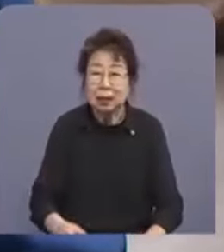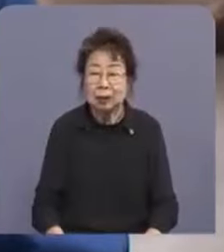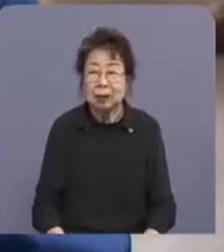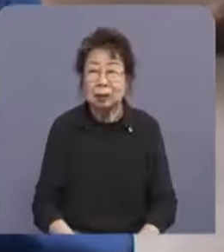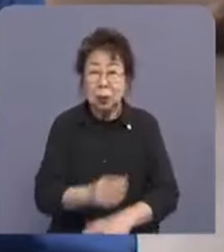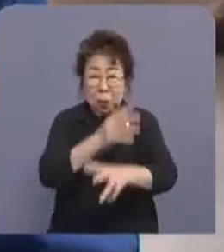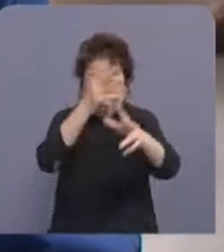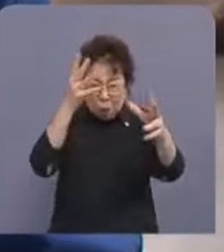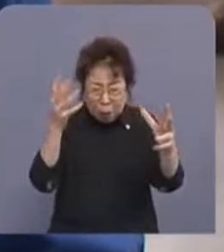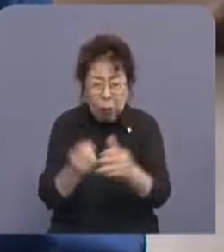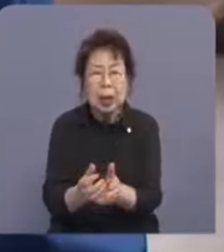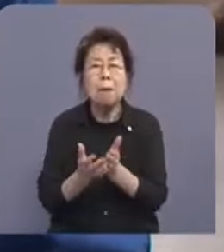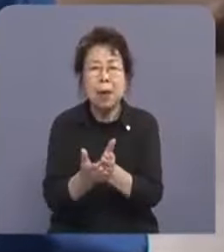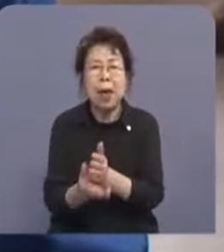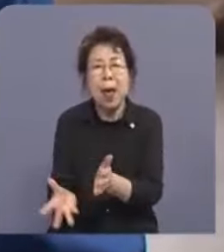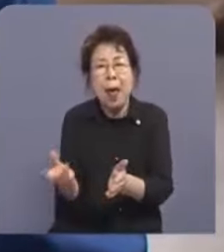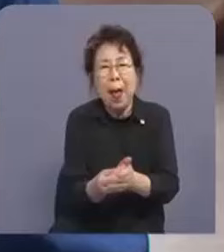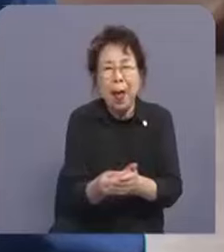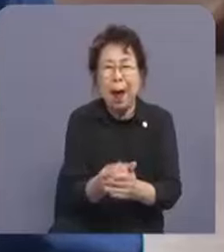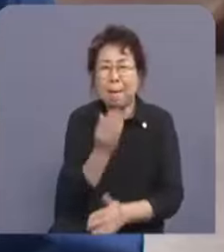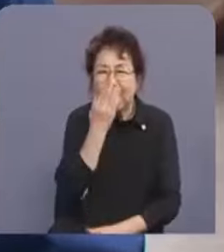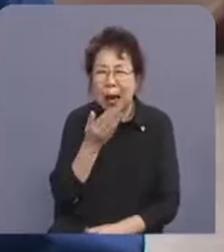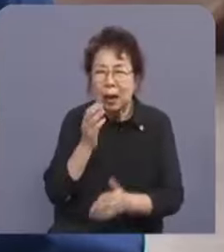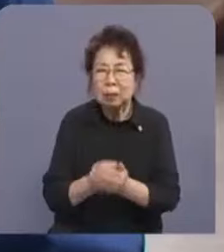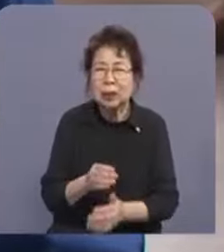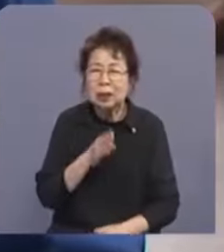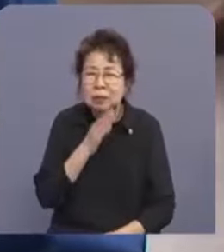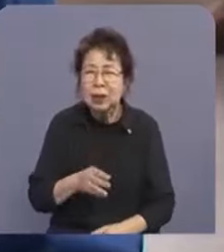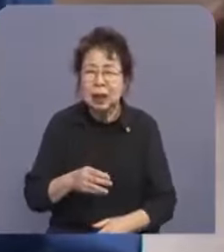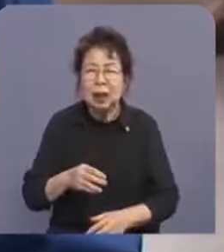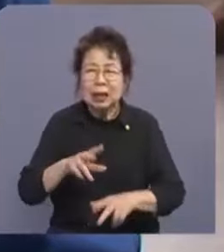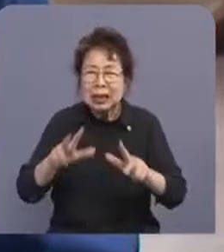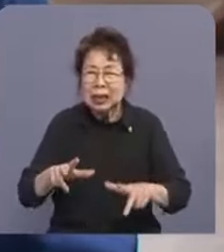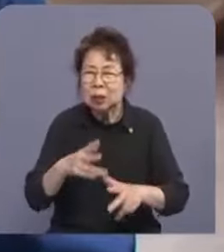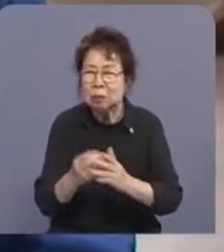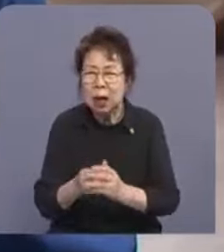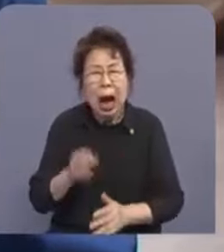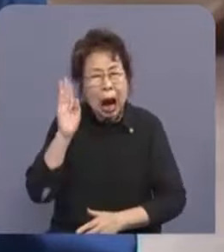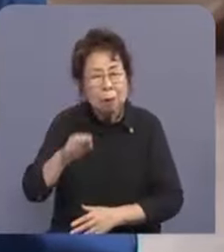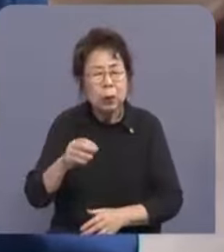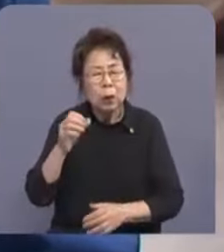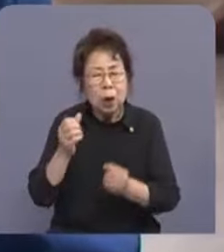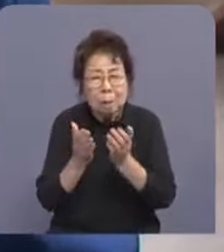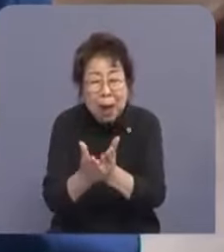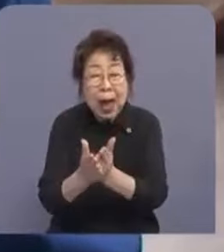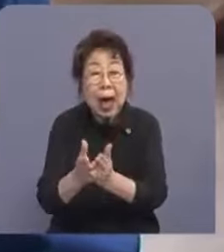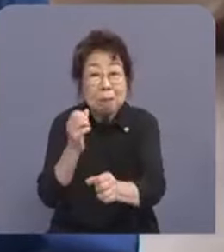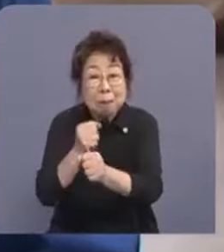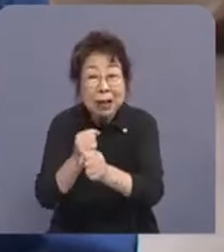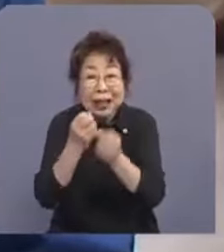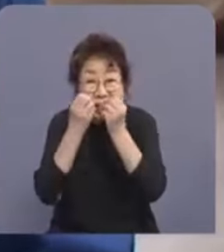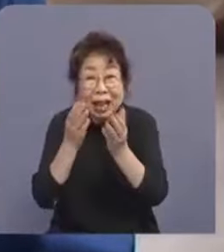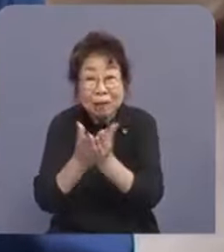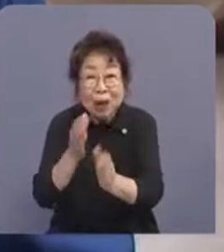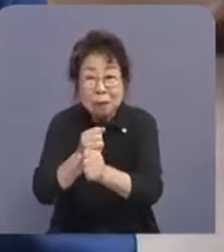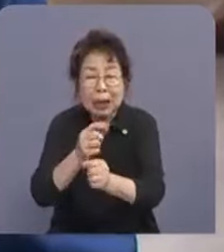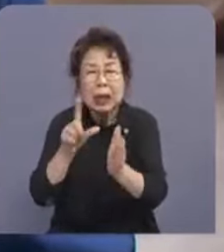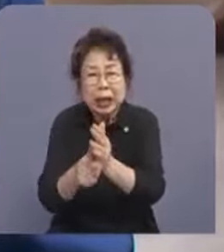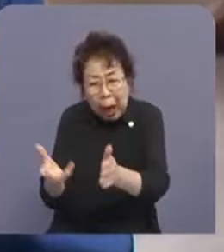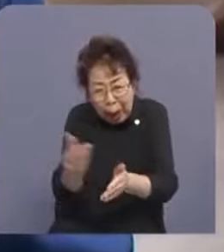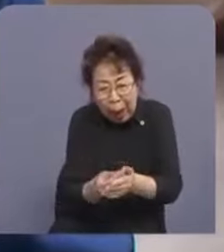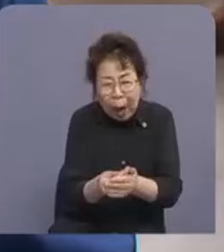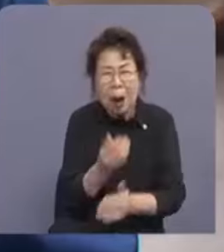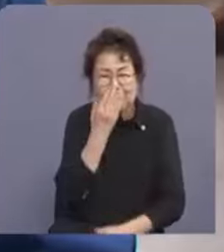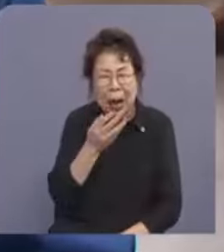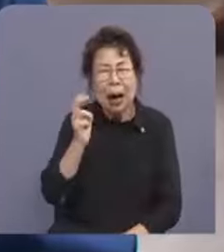선박에 이게 설치가 될 것이고 신조는 당연히 아마 발출 때부터 이게 설치되는 그런